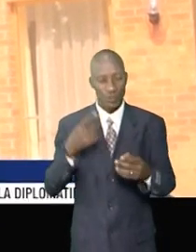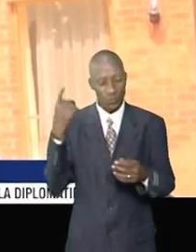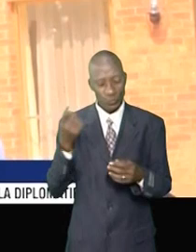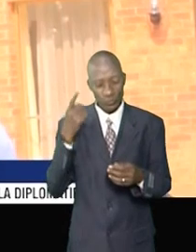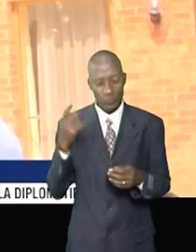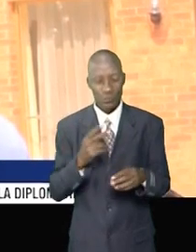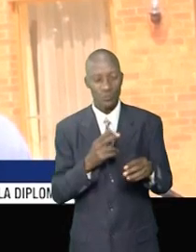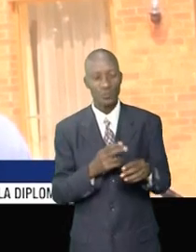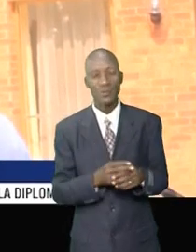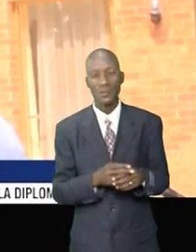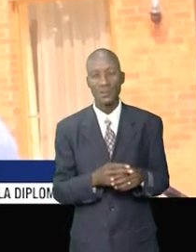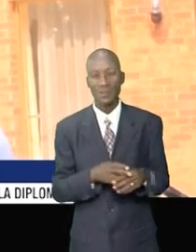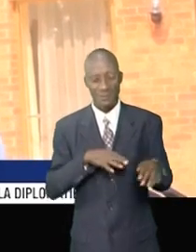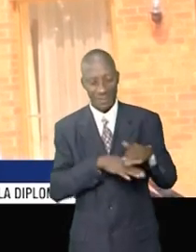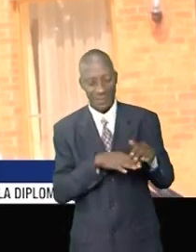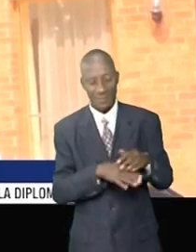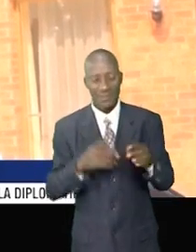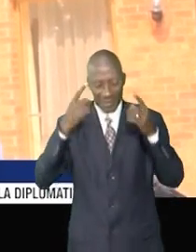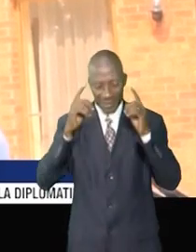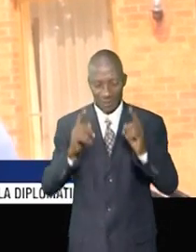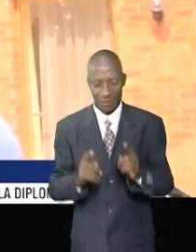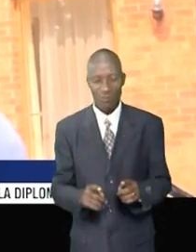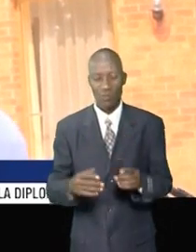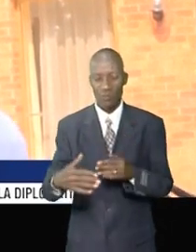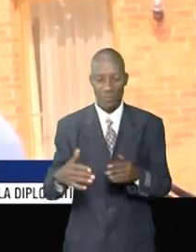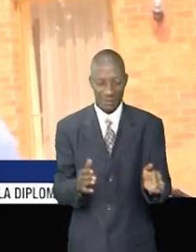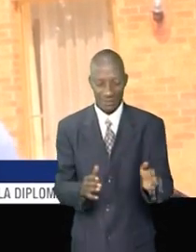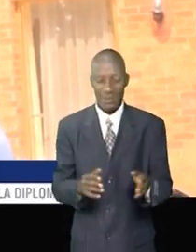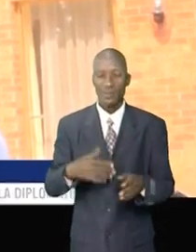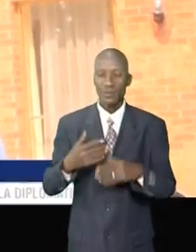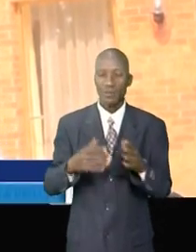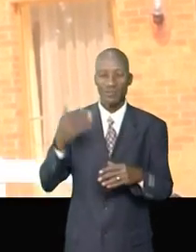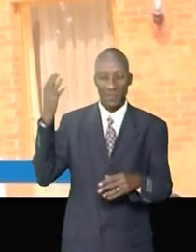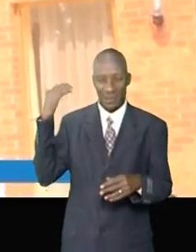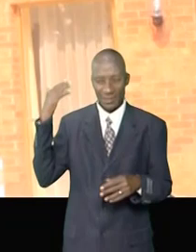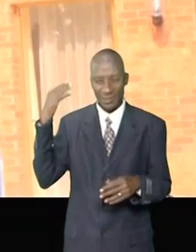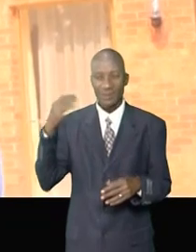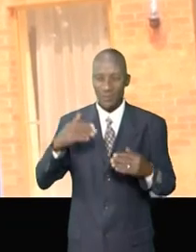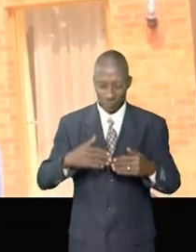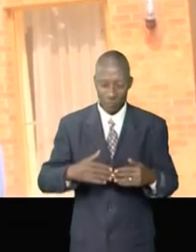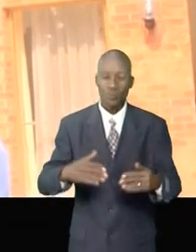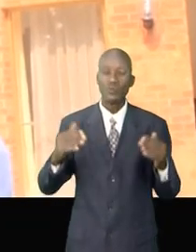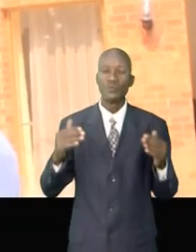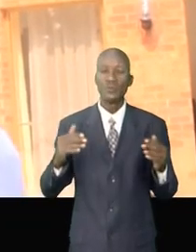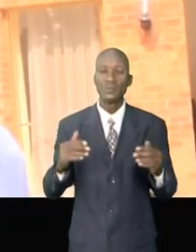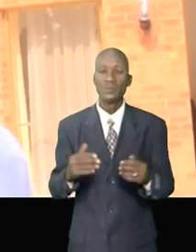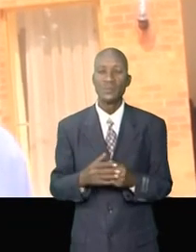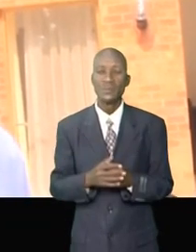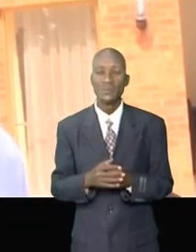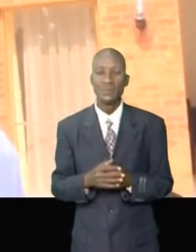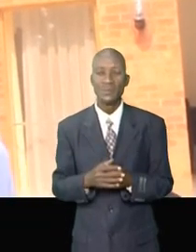lois qu'ils respectent, ils informent le gouvernorat de leur déplacement. Ce n'est pas suffisant. Nous avons demandé encore plus sur